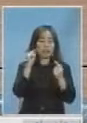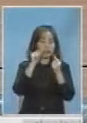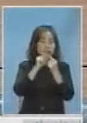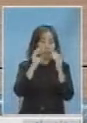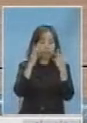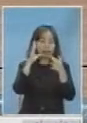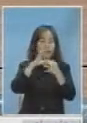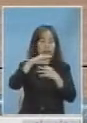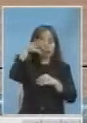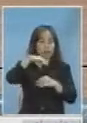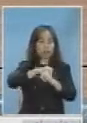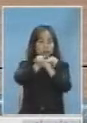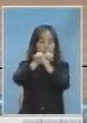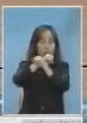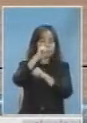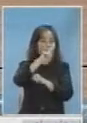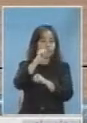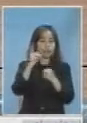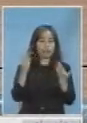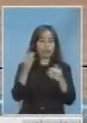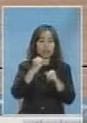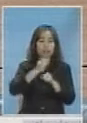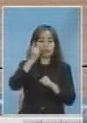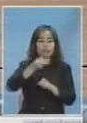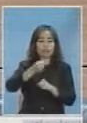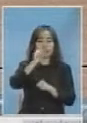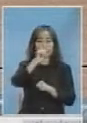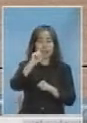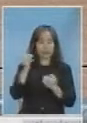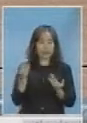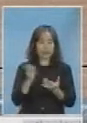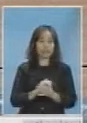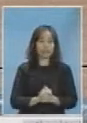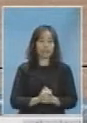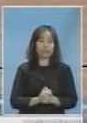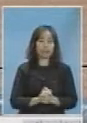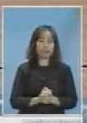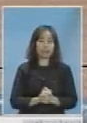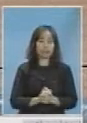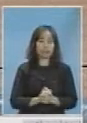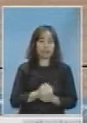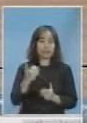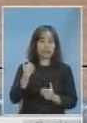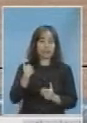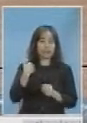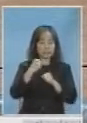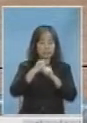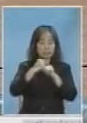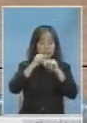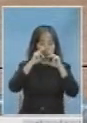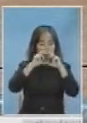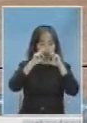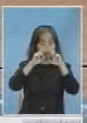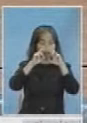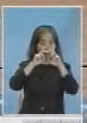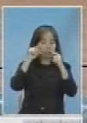ษ์เทิดทูนและรักษาสถาบันพระมหากษัตริย์จริงๆผมได้ทำการศึกษาเรื่องนี้ในระหว่างที่คณะกร